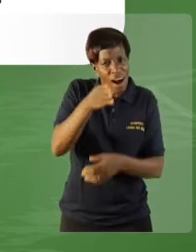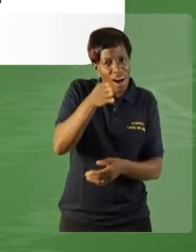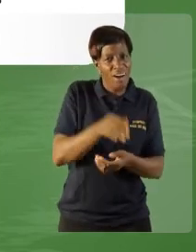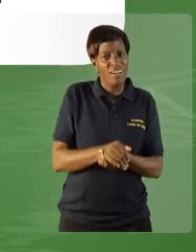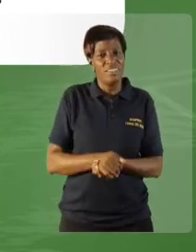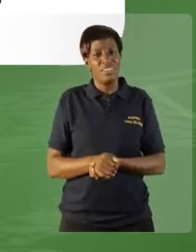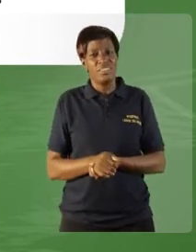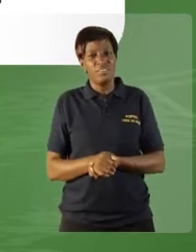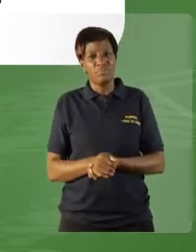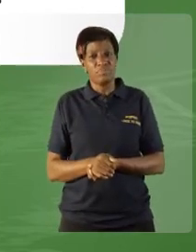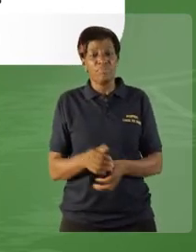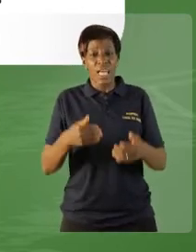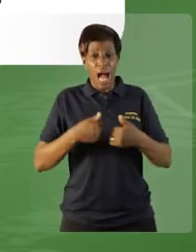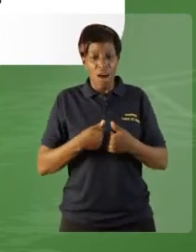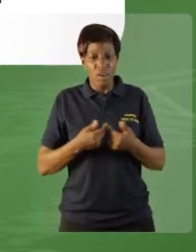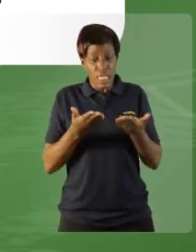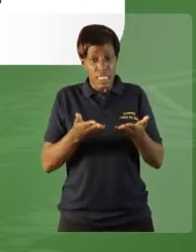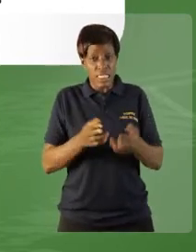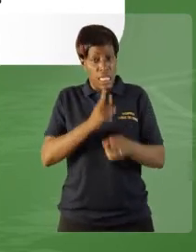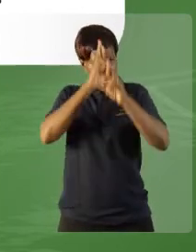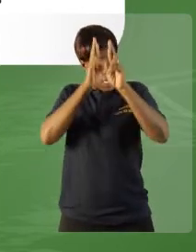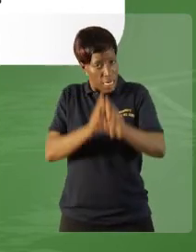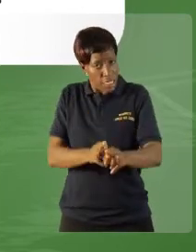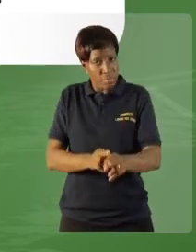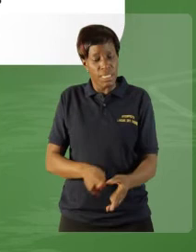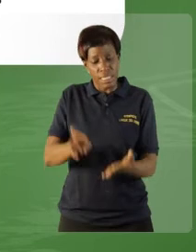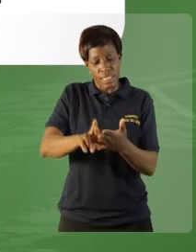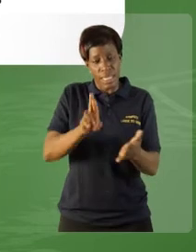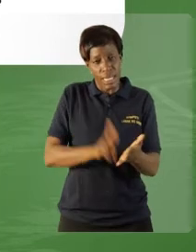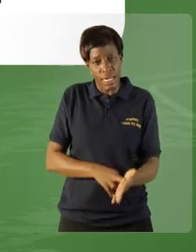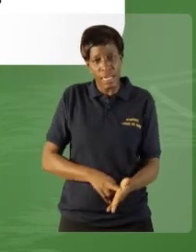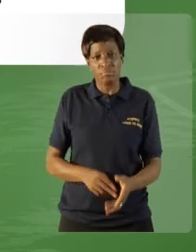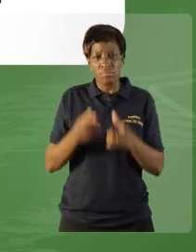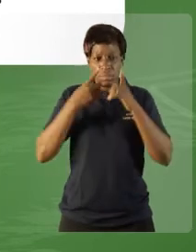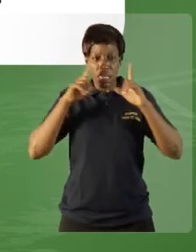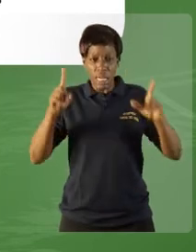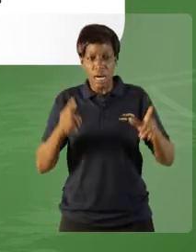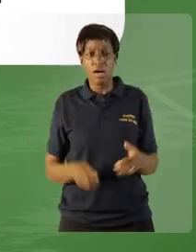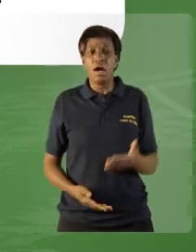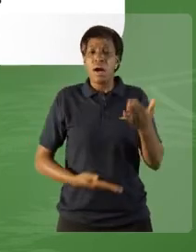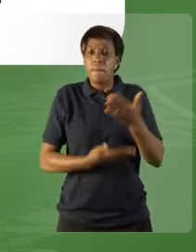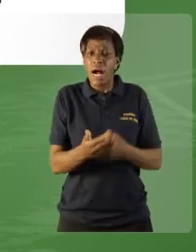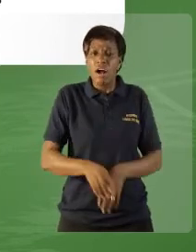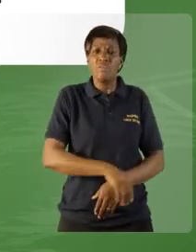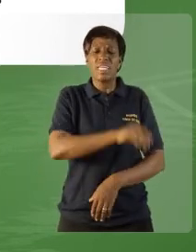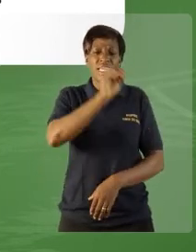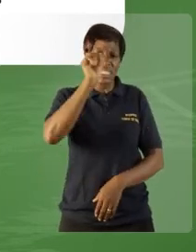Nous avons le respect des règles de la langue par une bonne formulation de l'interrogation directe.